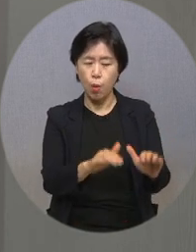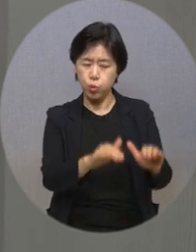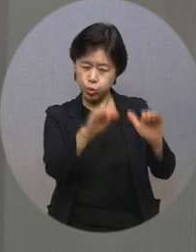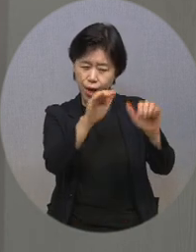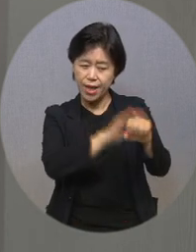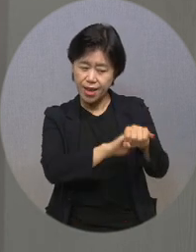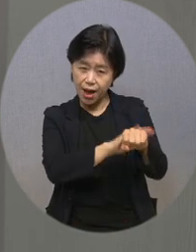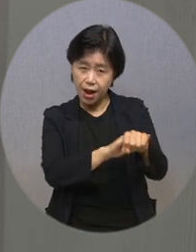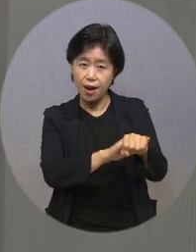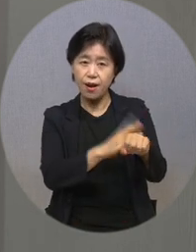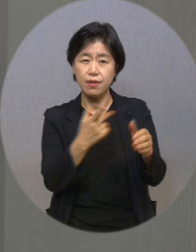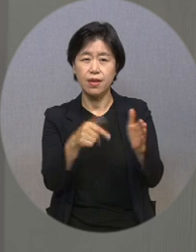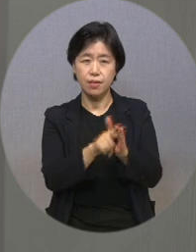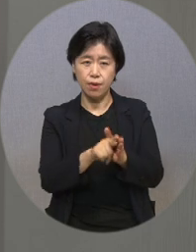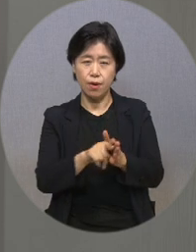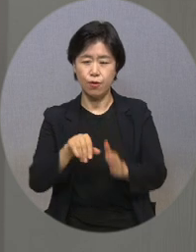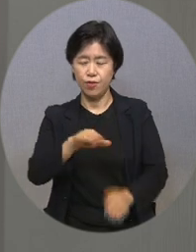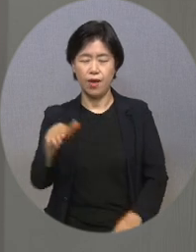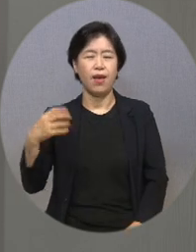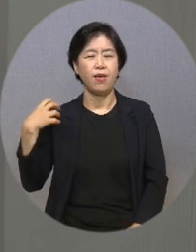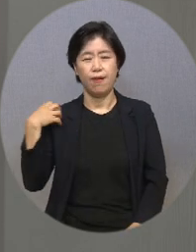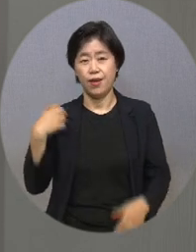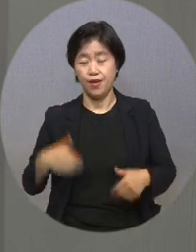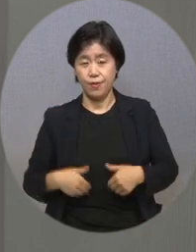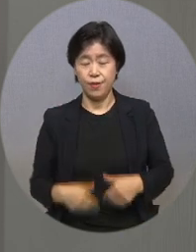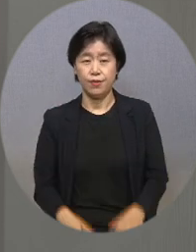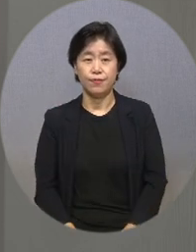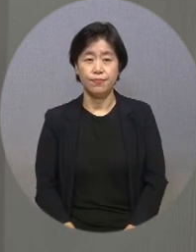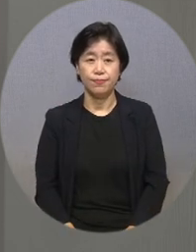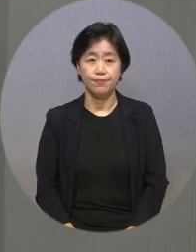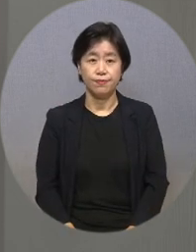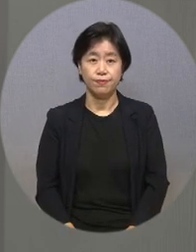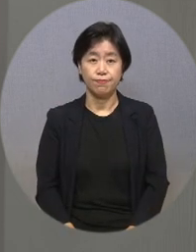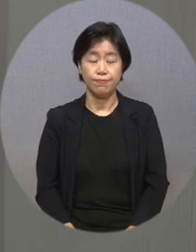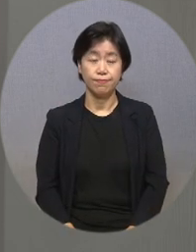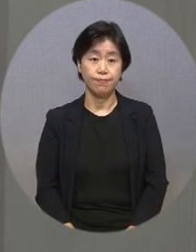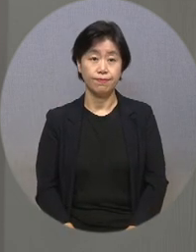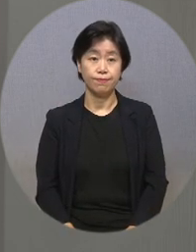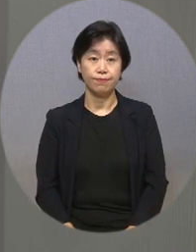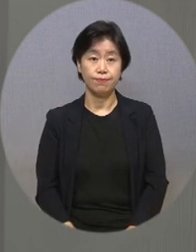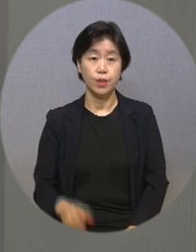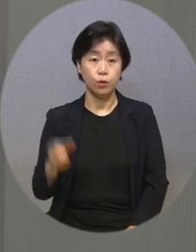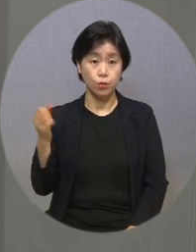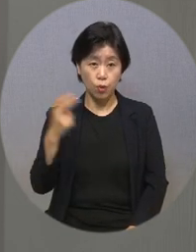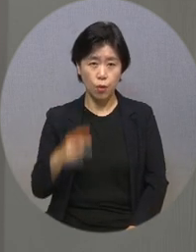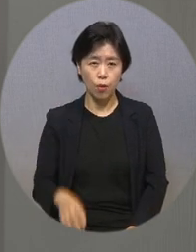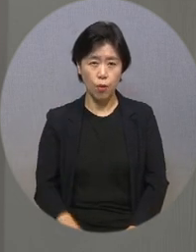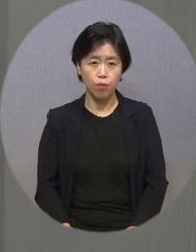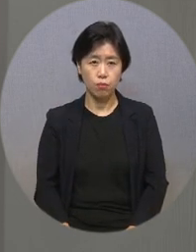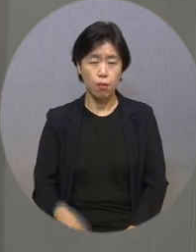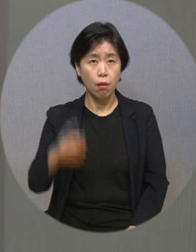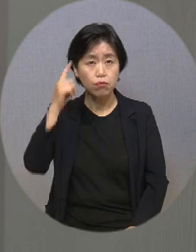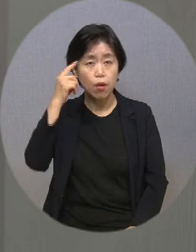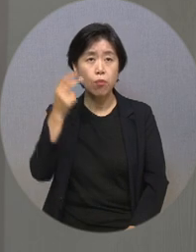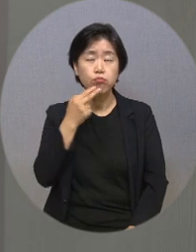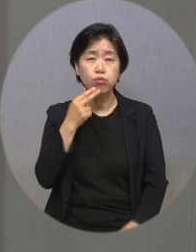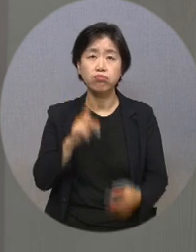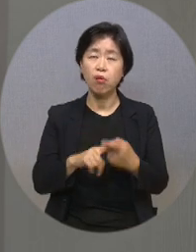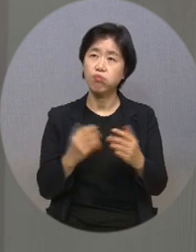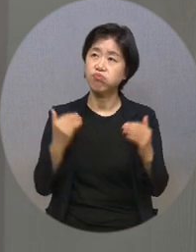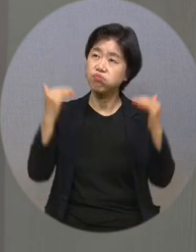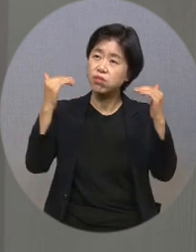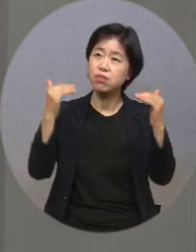될 수 있게끔 저희는 그런 역할을 또 할 거고요. 또 그냥 준비 없이 어른이 되다